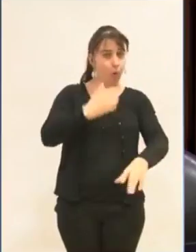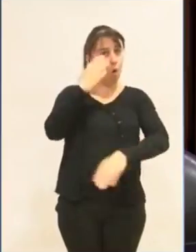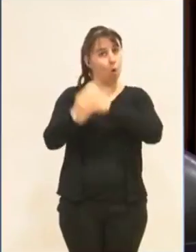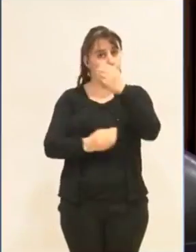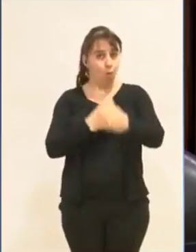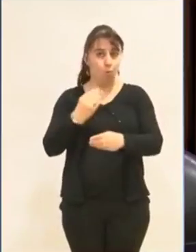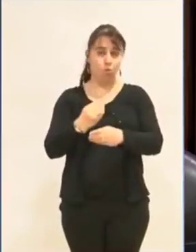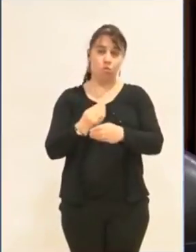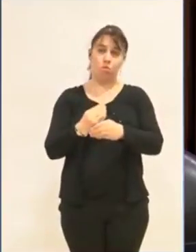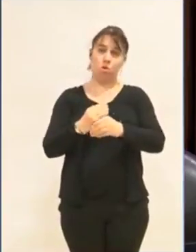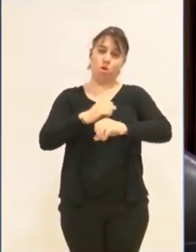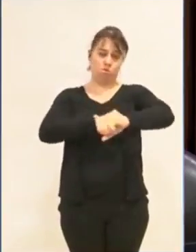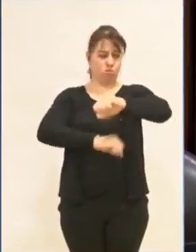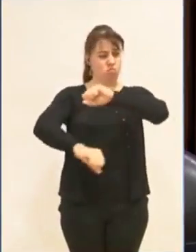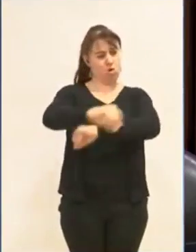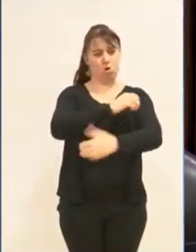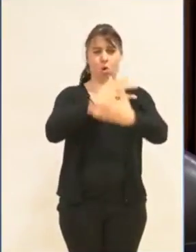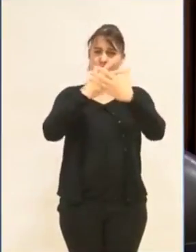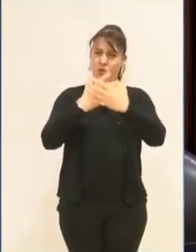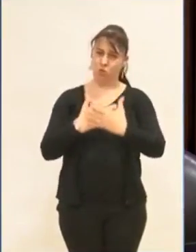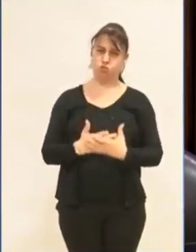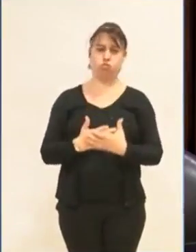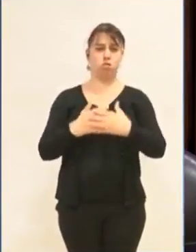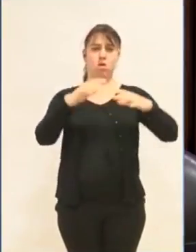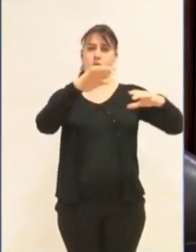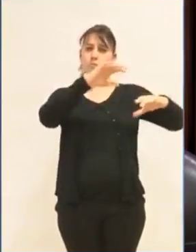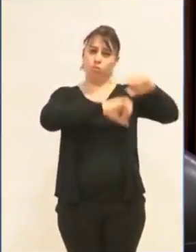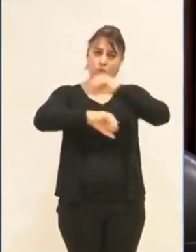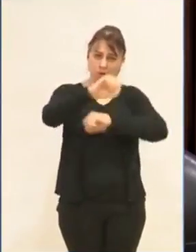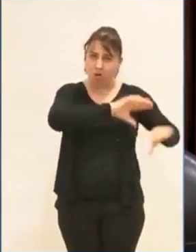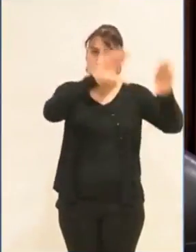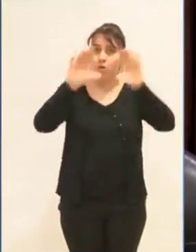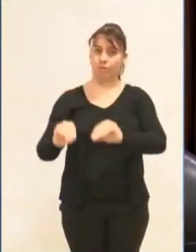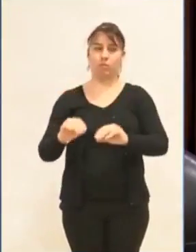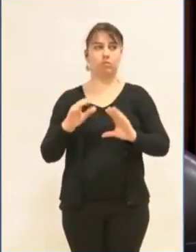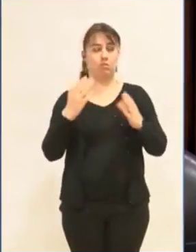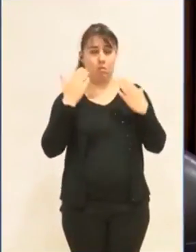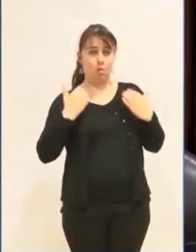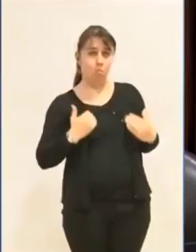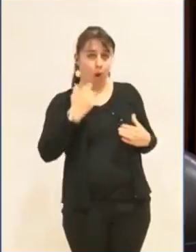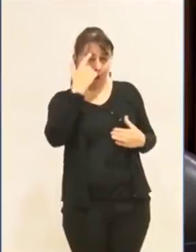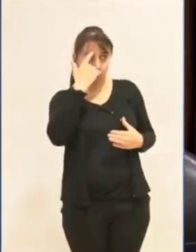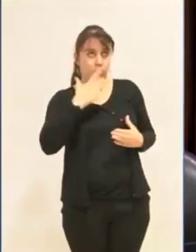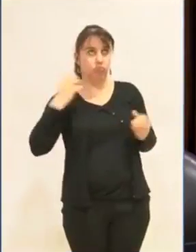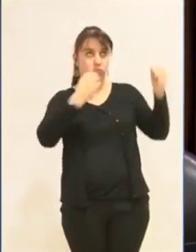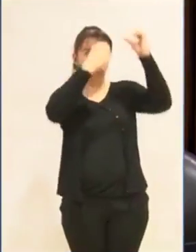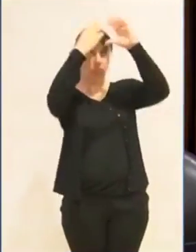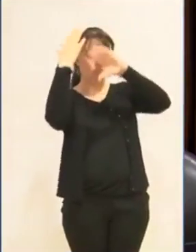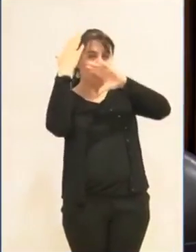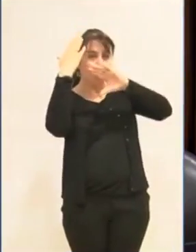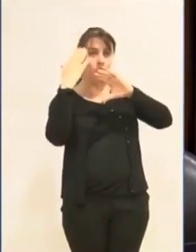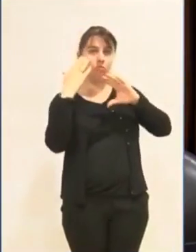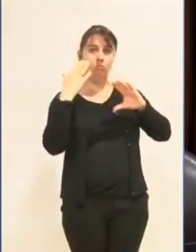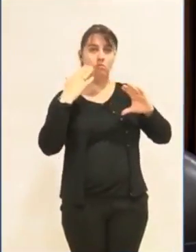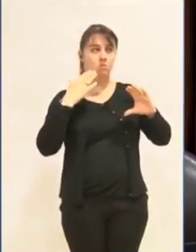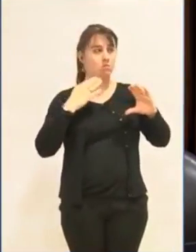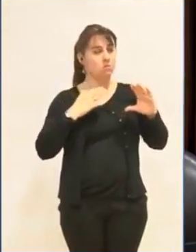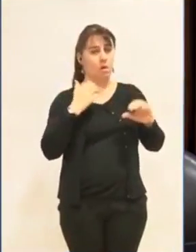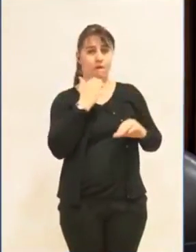réhabilitation lourde. Il faudrait quand même le savoir à un moment, et je comprends pour ma part les questions qui vous reviennent en